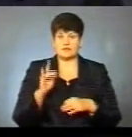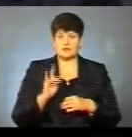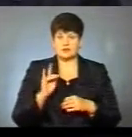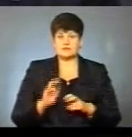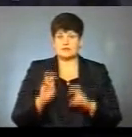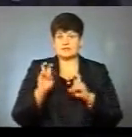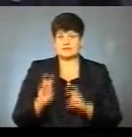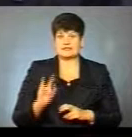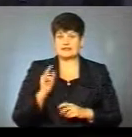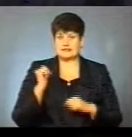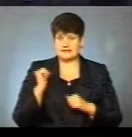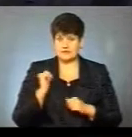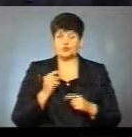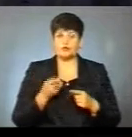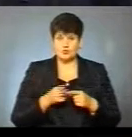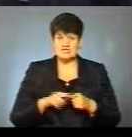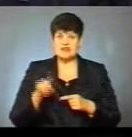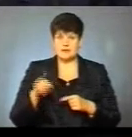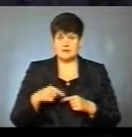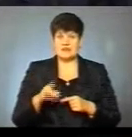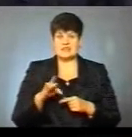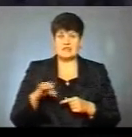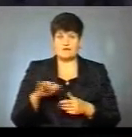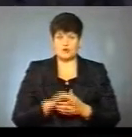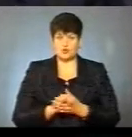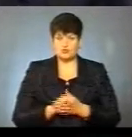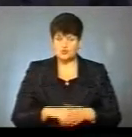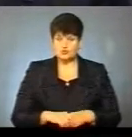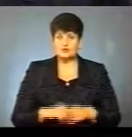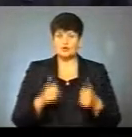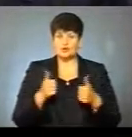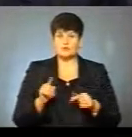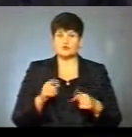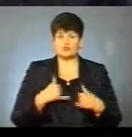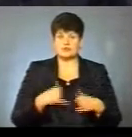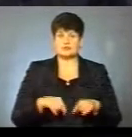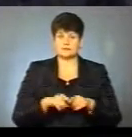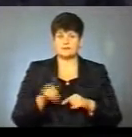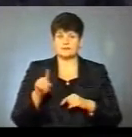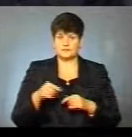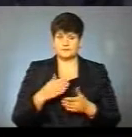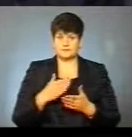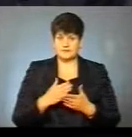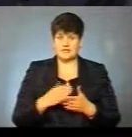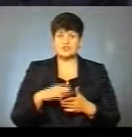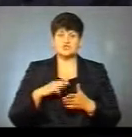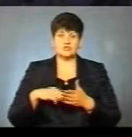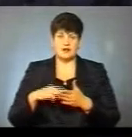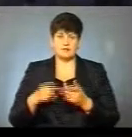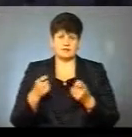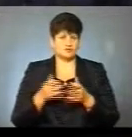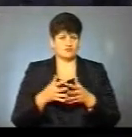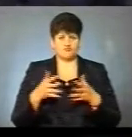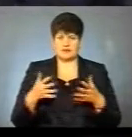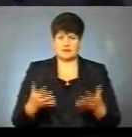машини, посадити дитину, бо це вимагається у Євросоюзі. Це добре, що і у нас стало вимагатися. Але штрафи трішки